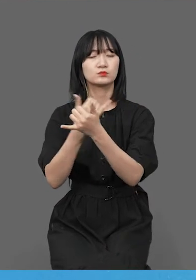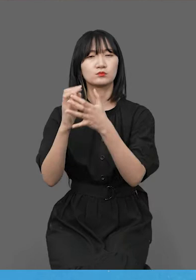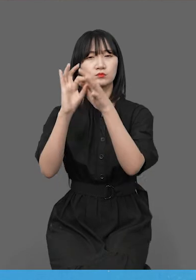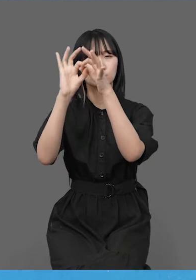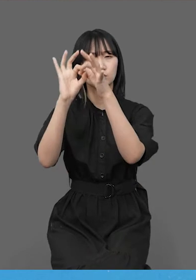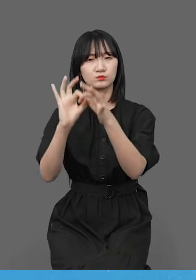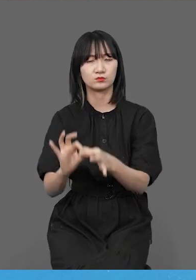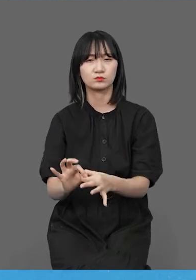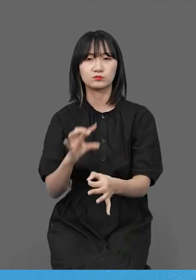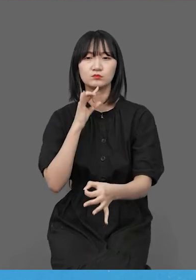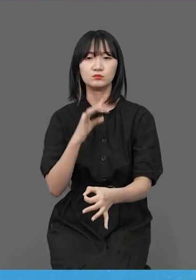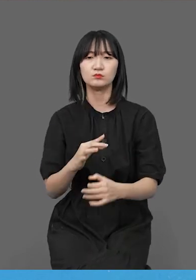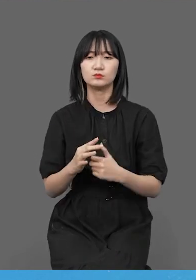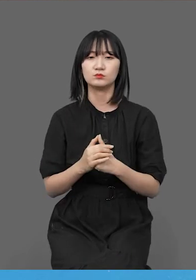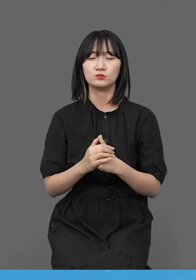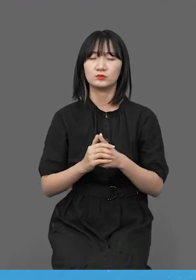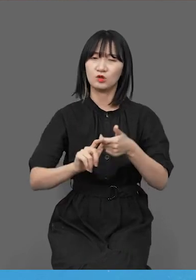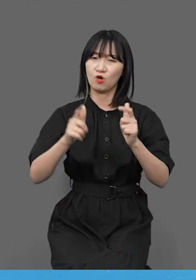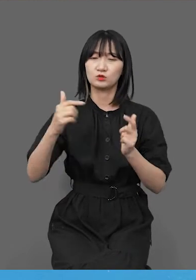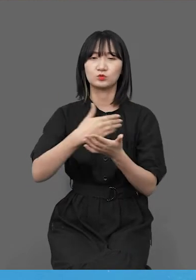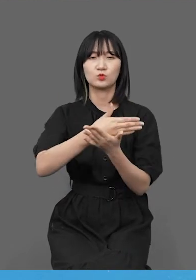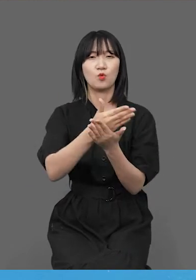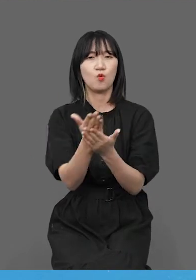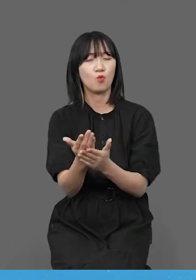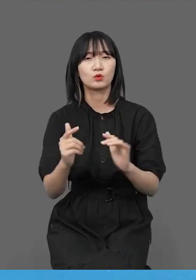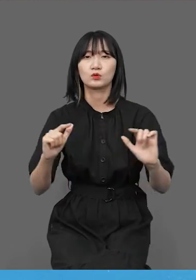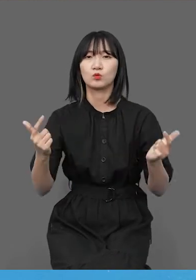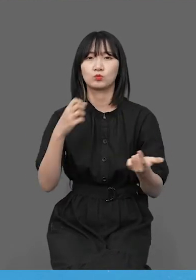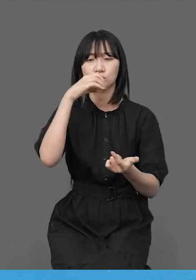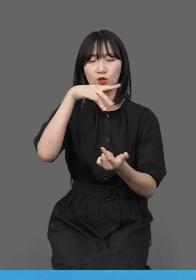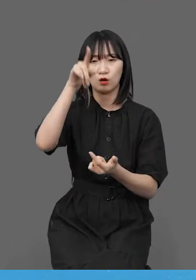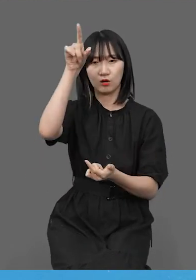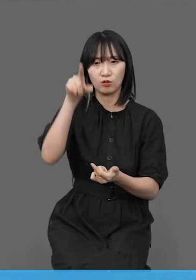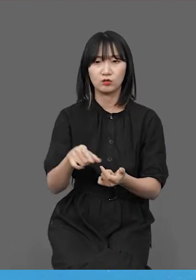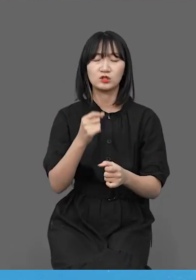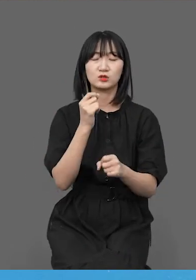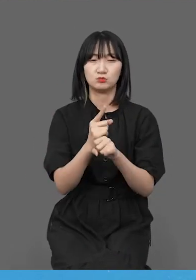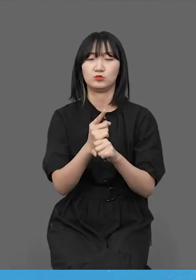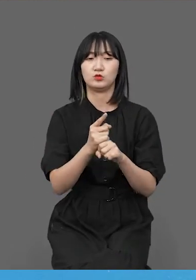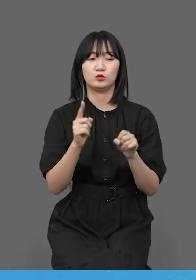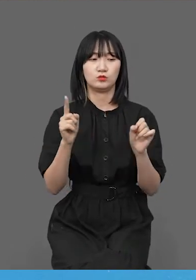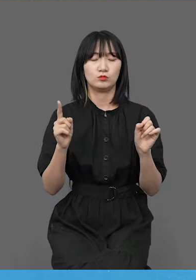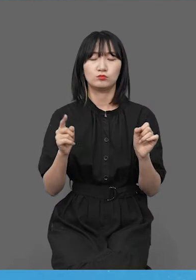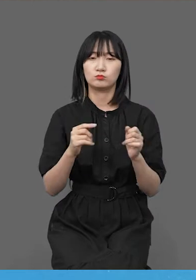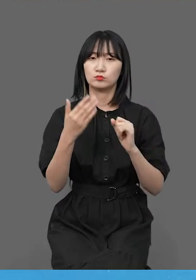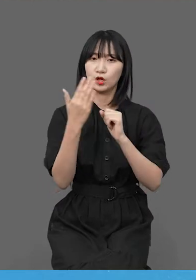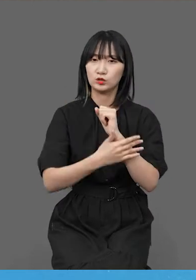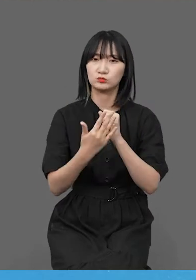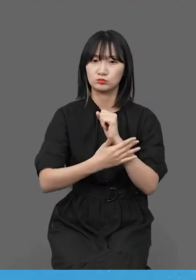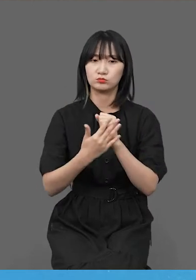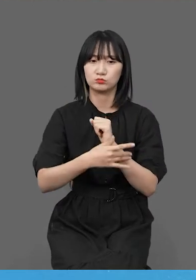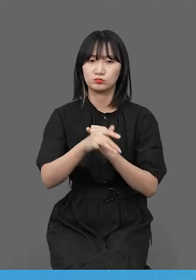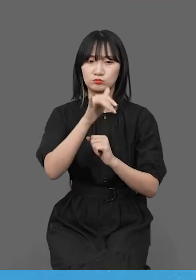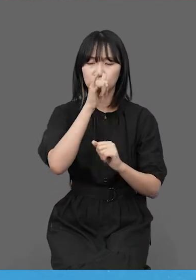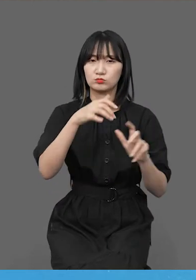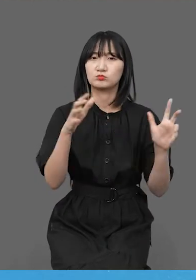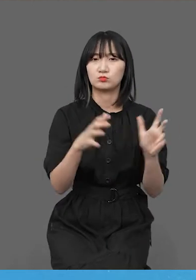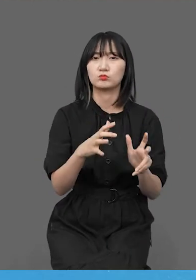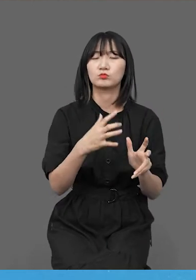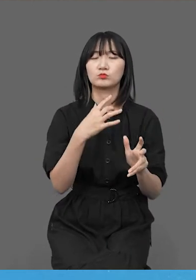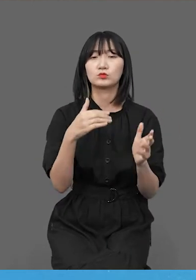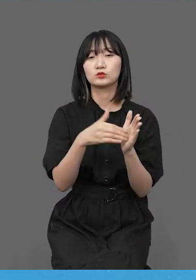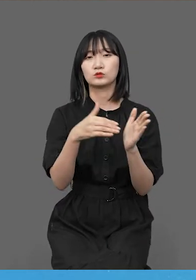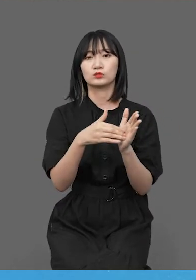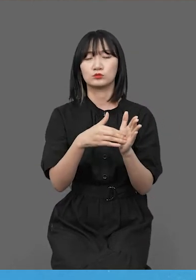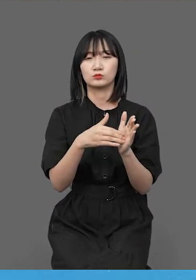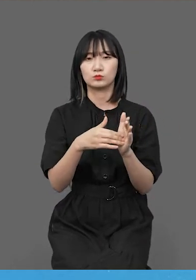다 깃털이 완벽하게 다 이미 발달된 형태의 화석들만 8종류가 나왔고 그것들을 시조새 화석으로 지금 다 제시가 되고